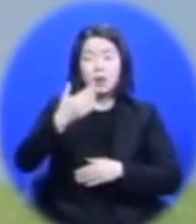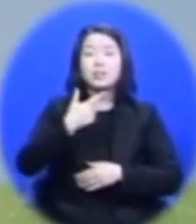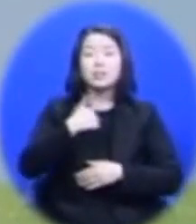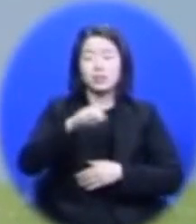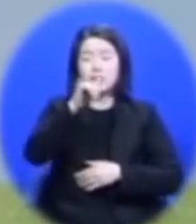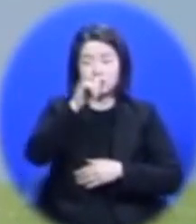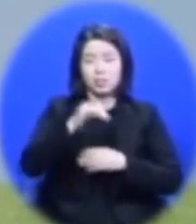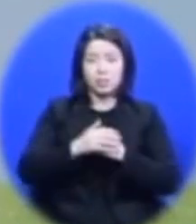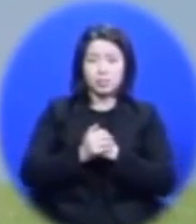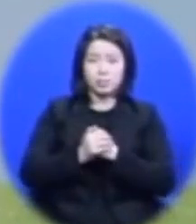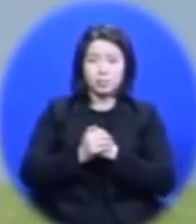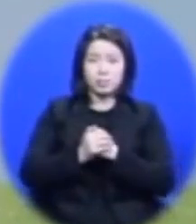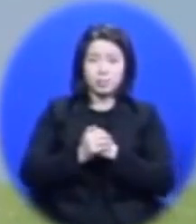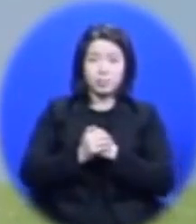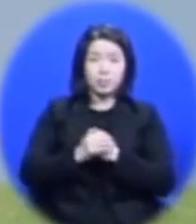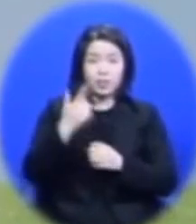가족들이.